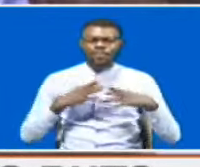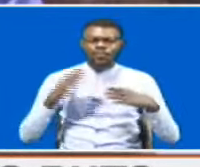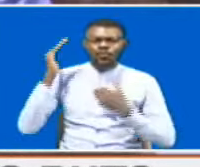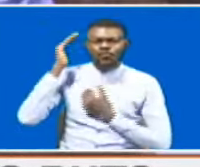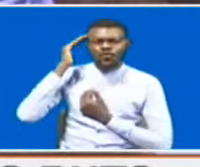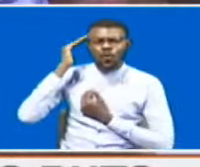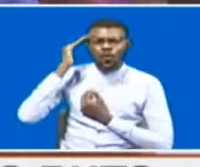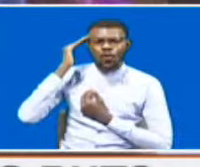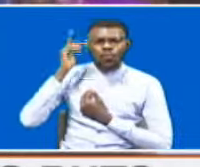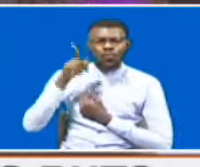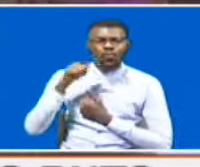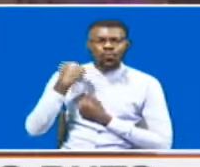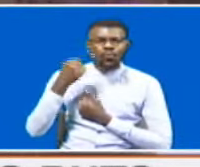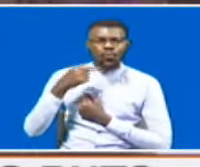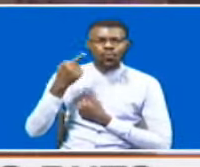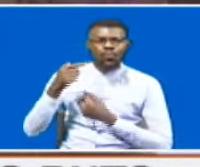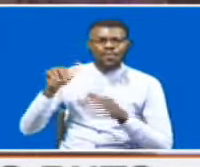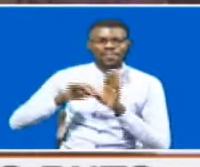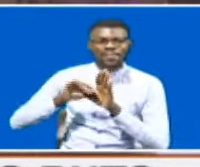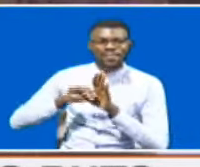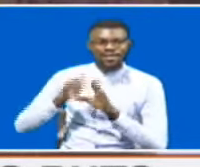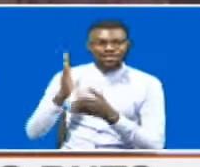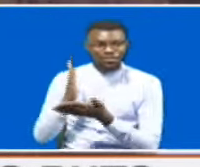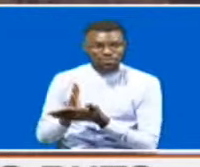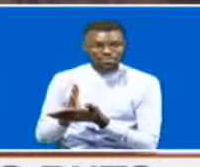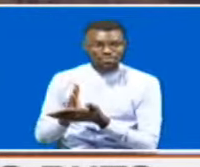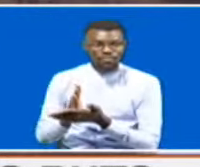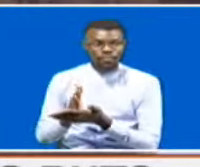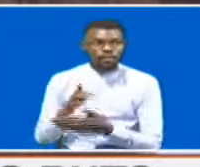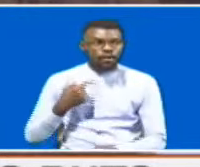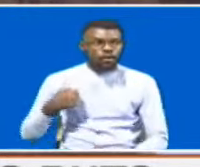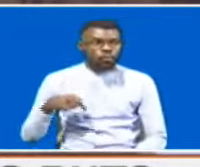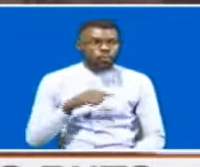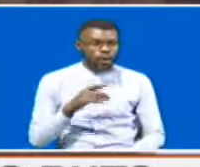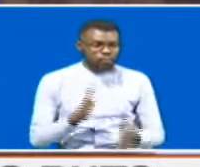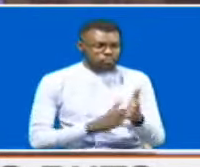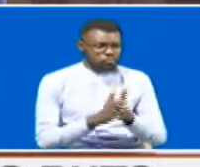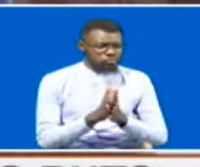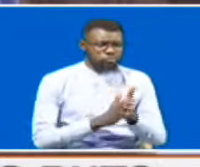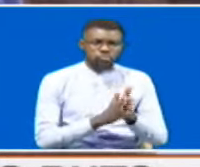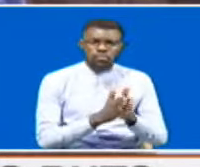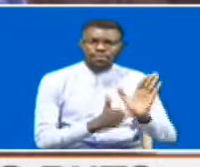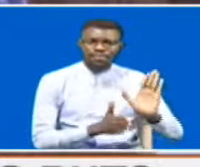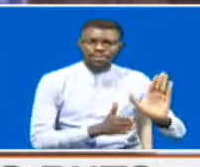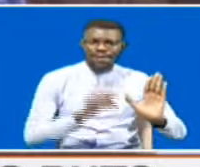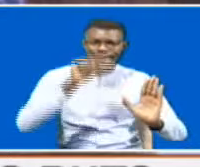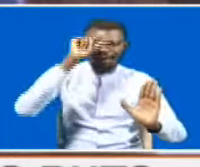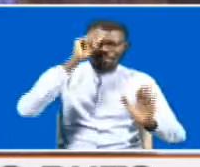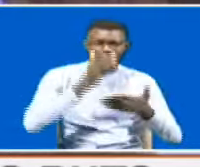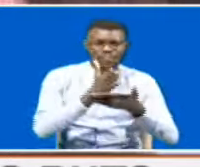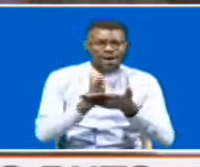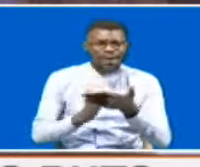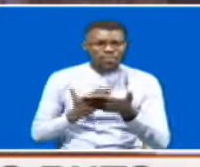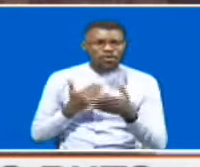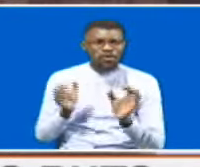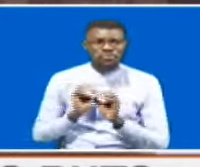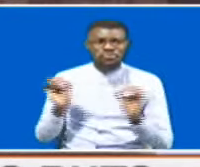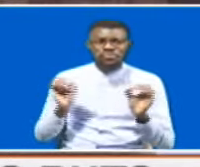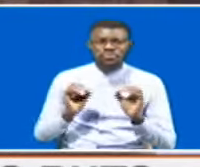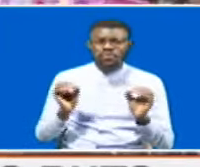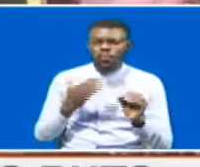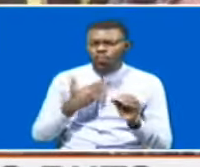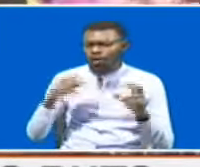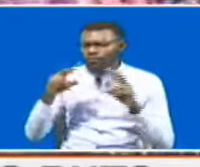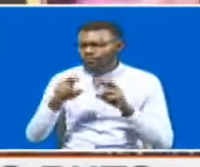sio? Sivyo? Kwa hivyo sisi hatutaki nusu mkate ya mtu. Kama ukweli